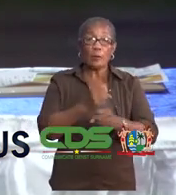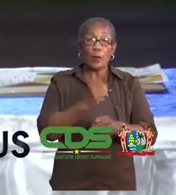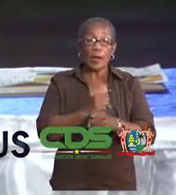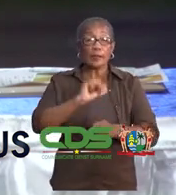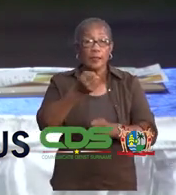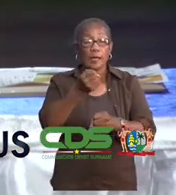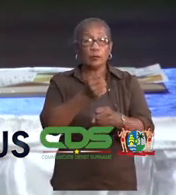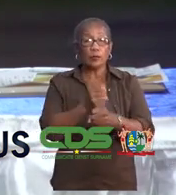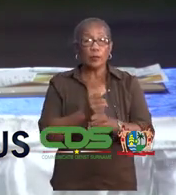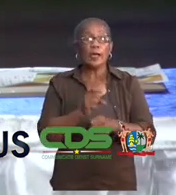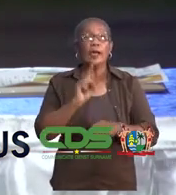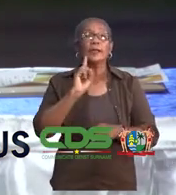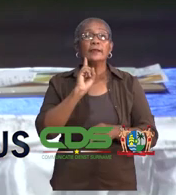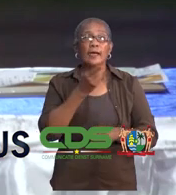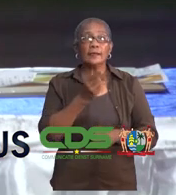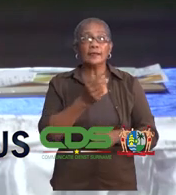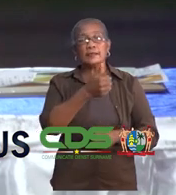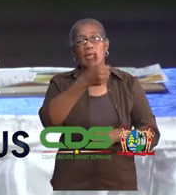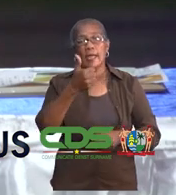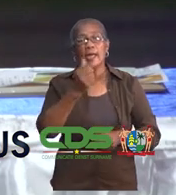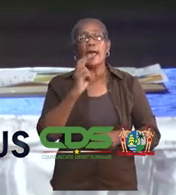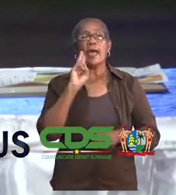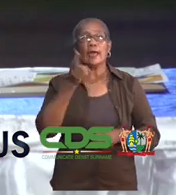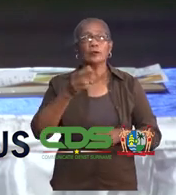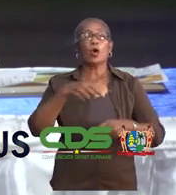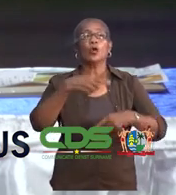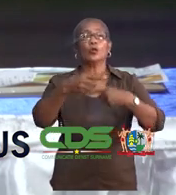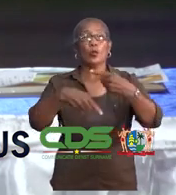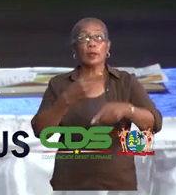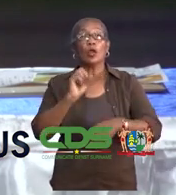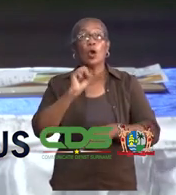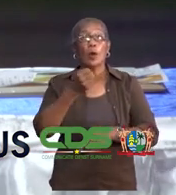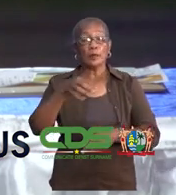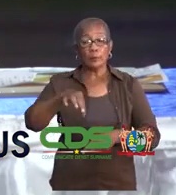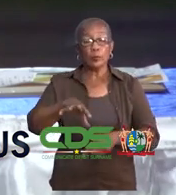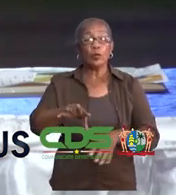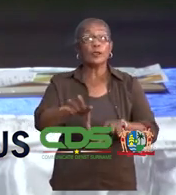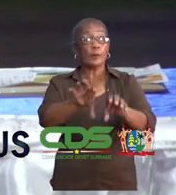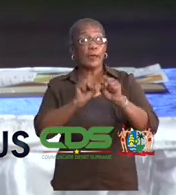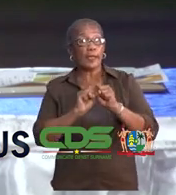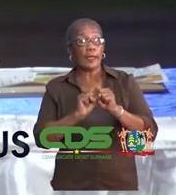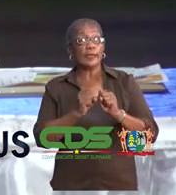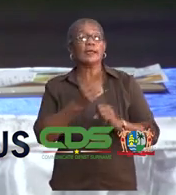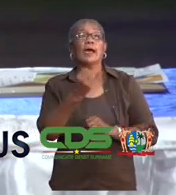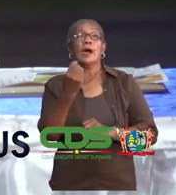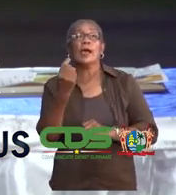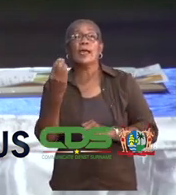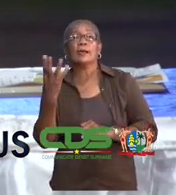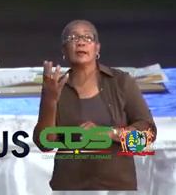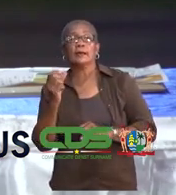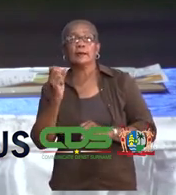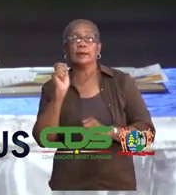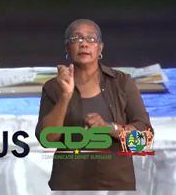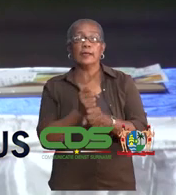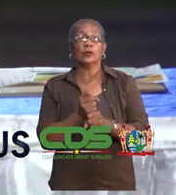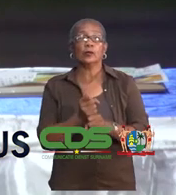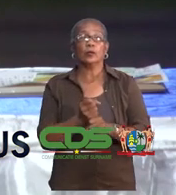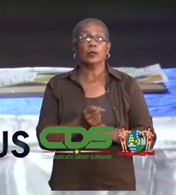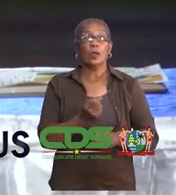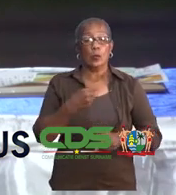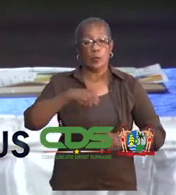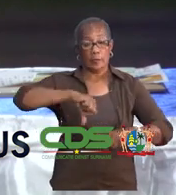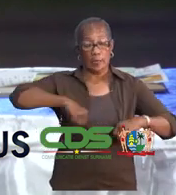toenemen. Dat is dan de echte ontwikkeling. Om dat punt te bereiken gaan we een aantal zaken moeten doen. We zijn reeds begonnen om